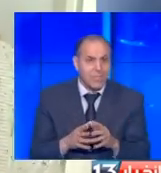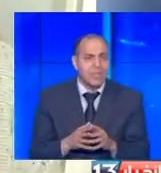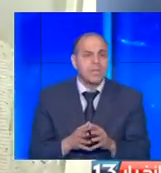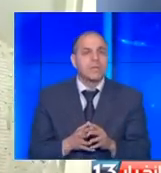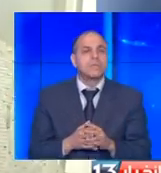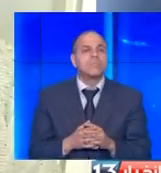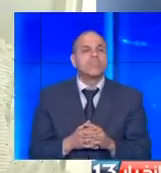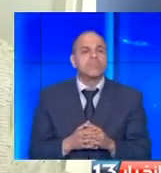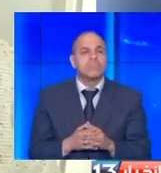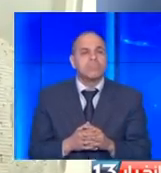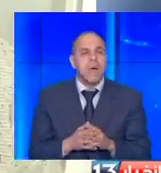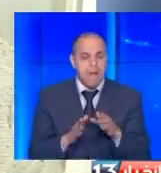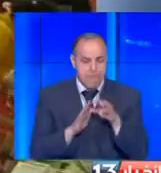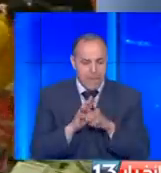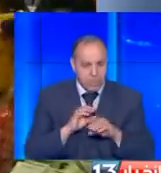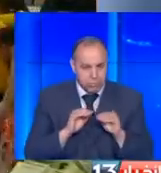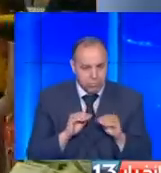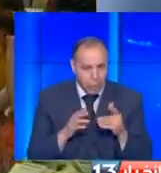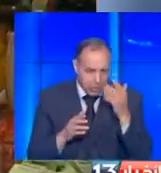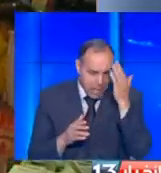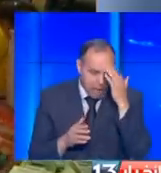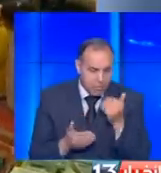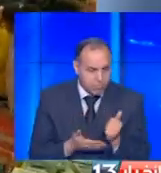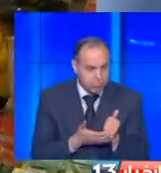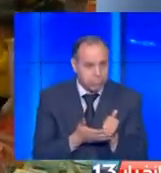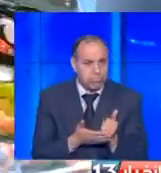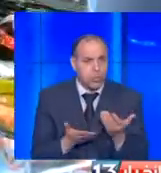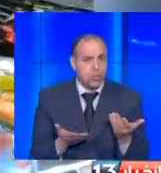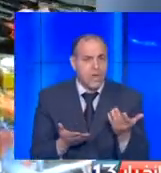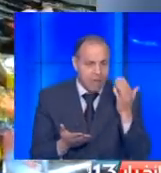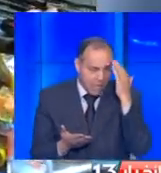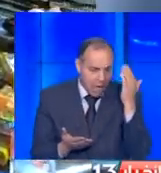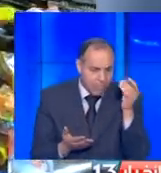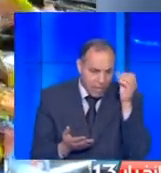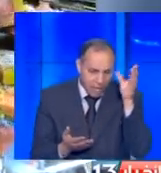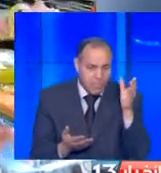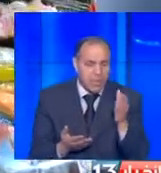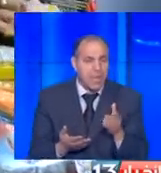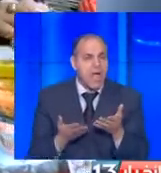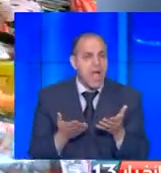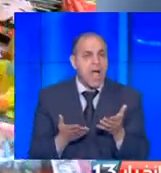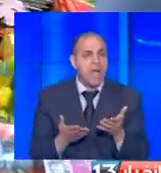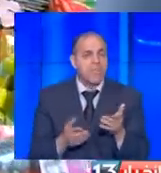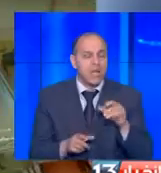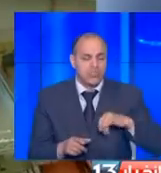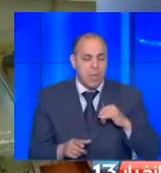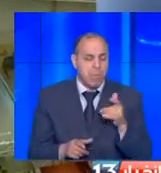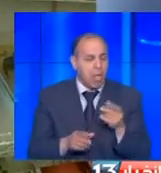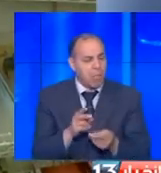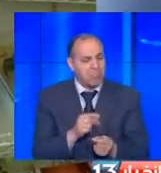ظل معناها منظومة تربوية اللي يلزمها يساندها الثقافي، في ظل معناها هروب شبابنا